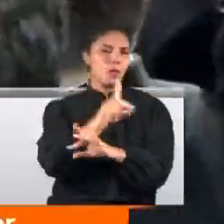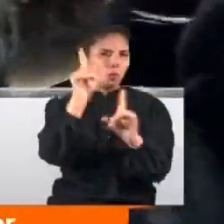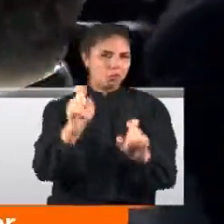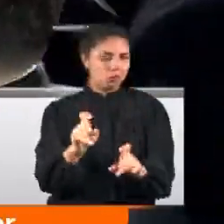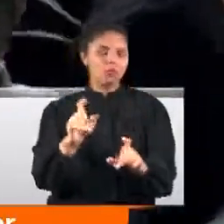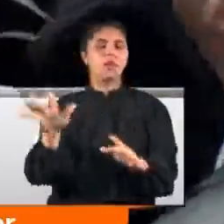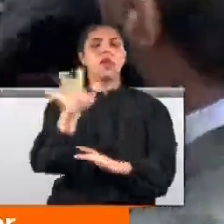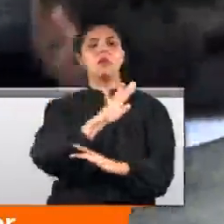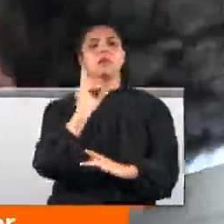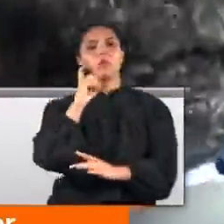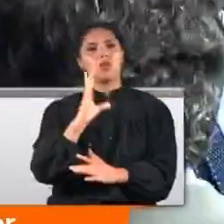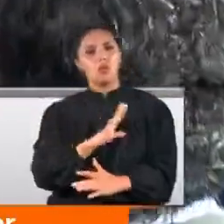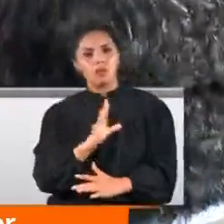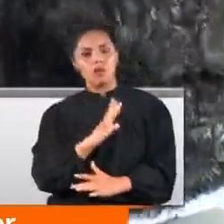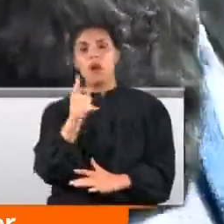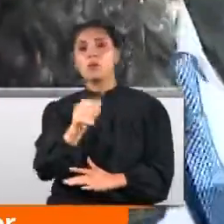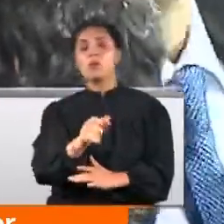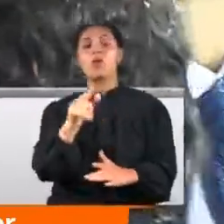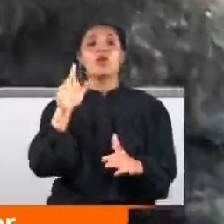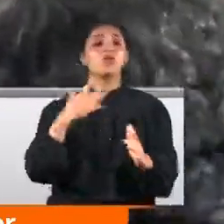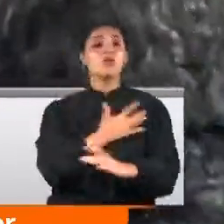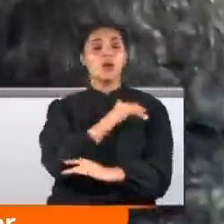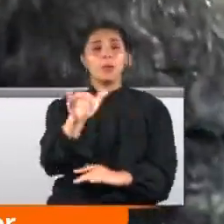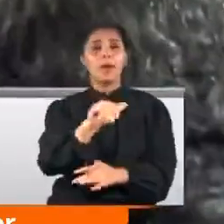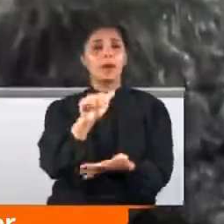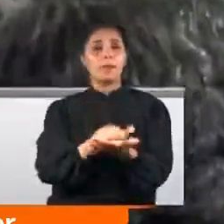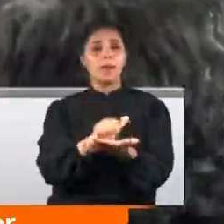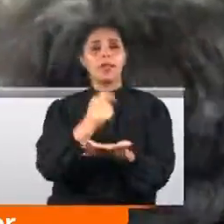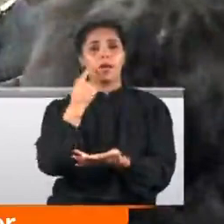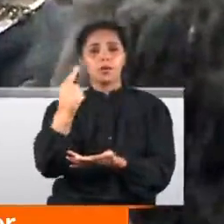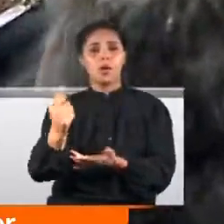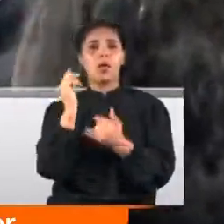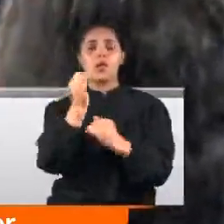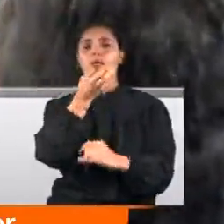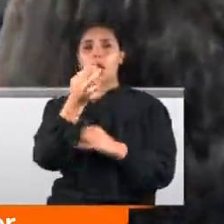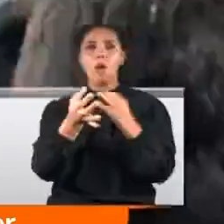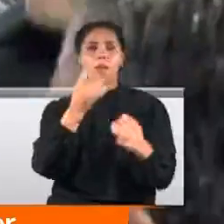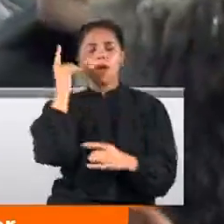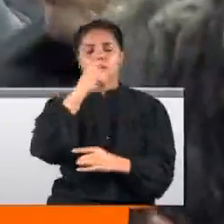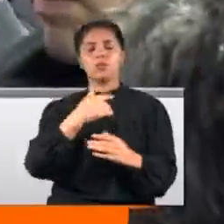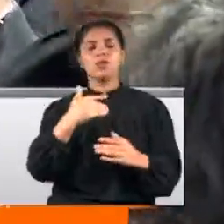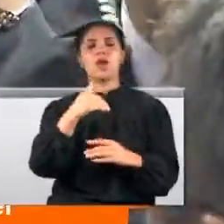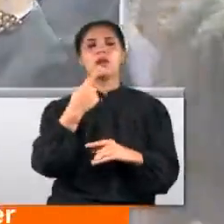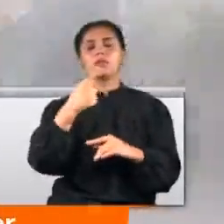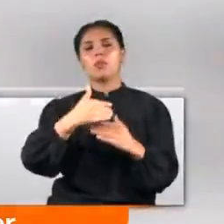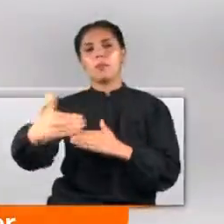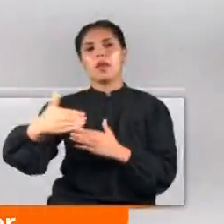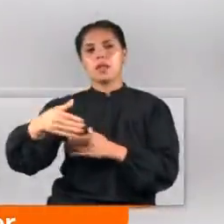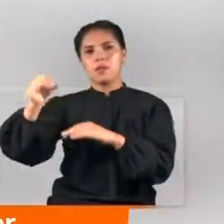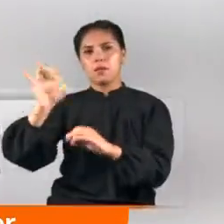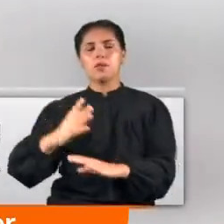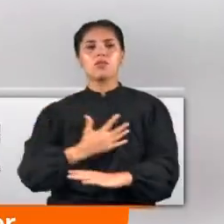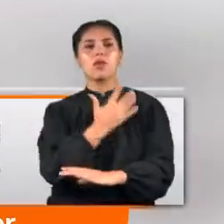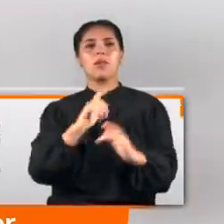Kılıçdaroğlu muhalif isimler kadar CHP'ye yakın medya kanallarına da eleştirel haberleri sebebiyle tek tek mesafe koymaya başladı. CHP